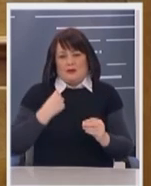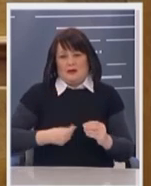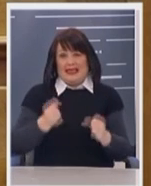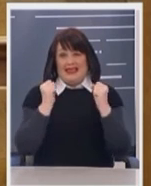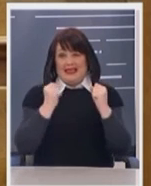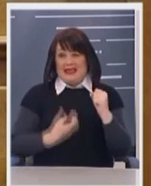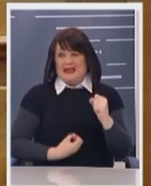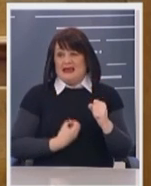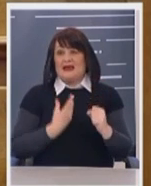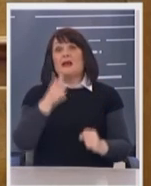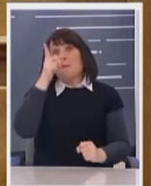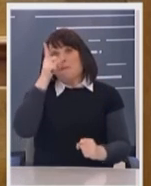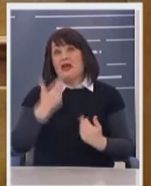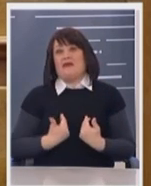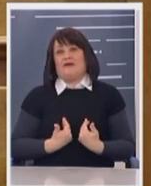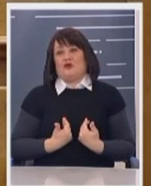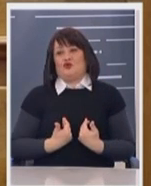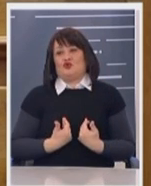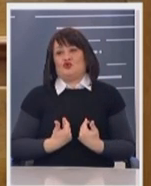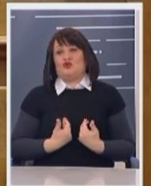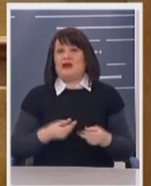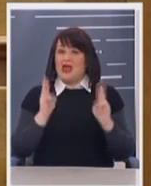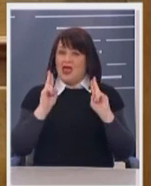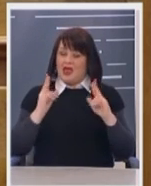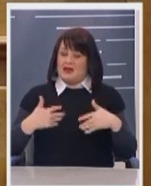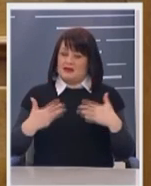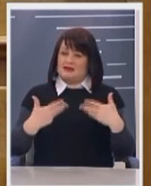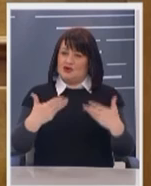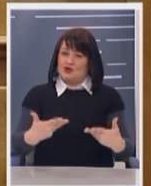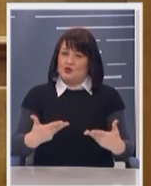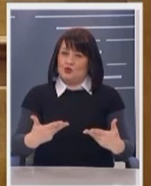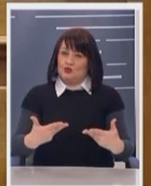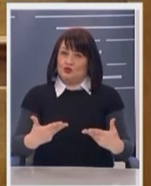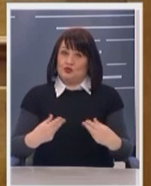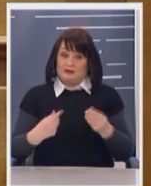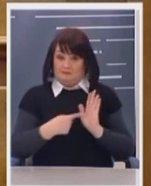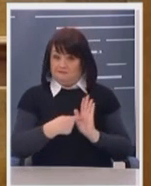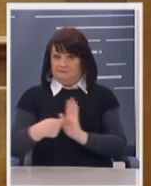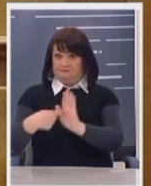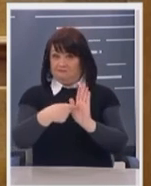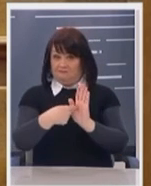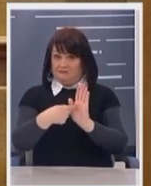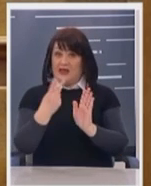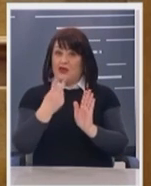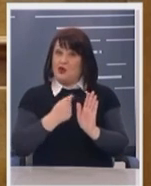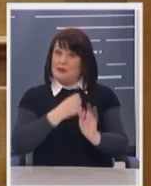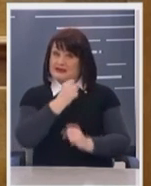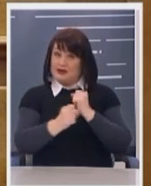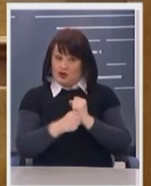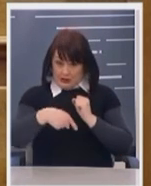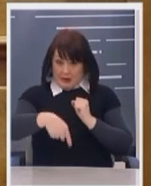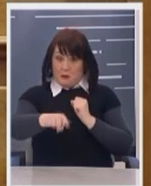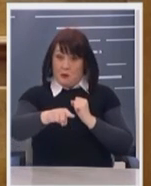υγείας, εξαιρετικά υπερήφανος, αλλά και αισιόδοξος ότι το τελικό έργο που θα παρουσιάσουμε σε 2,5 περίπου χρόνια από